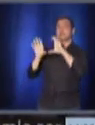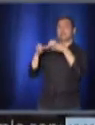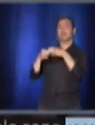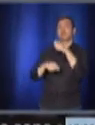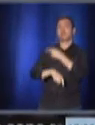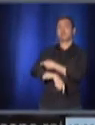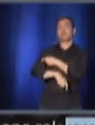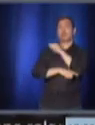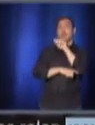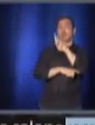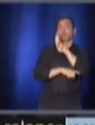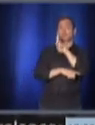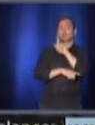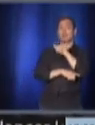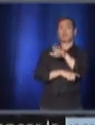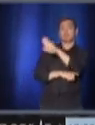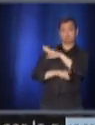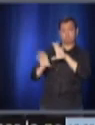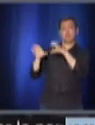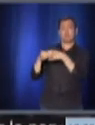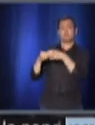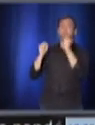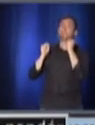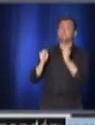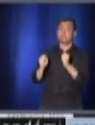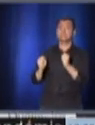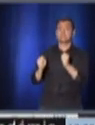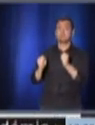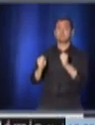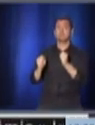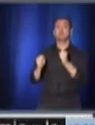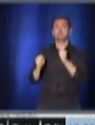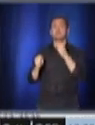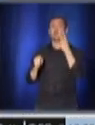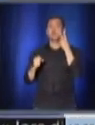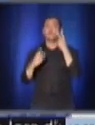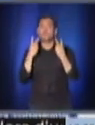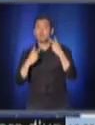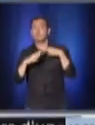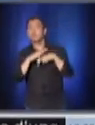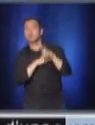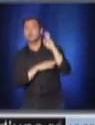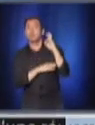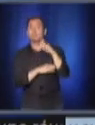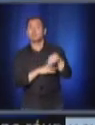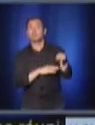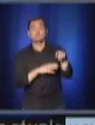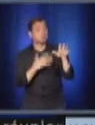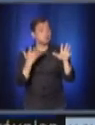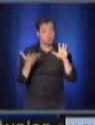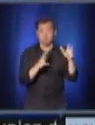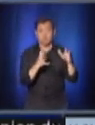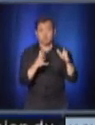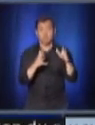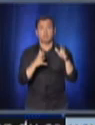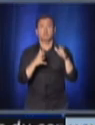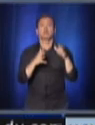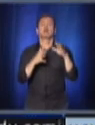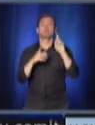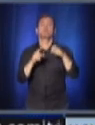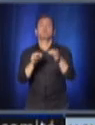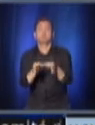c'est qu'on pouvait accélérer la mesure si on voyait sur le terrain que cette mesure-là n'était